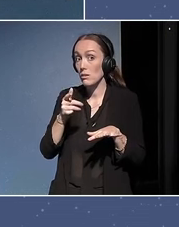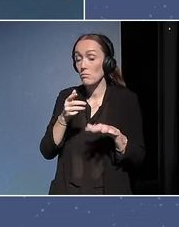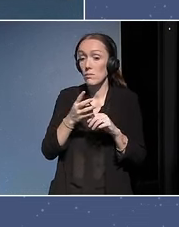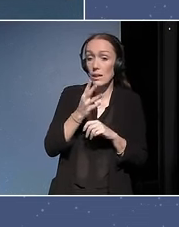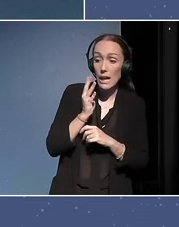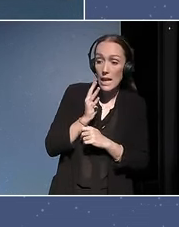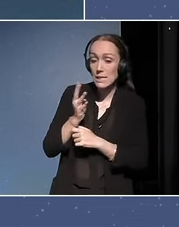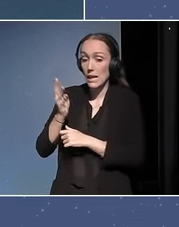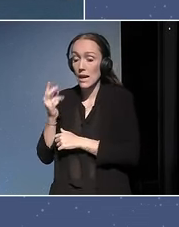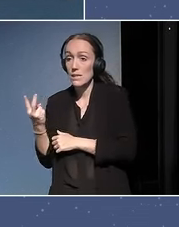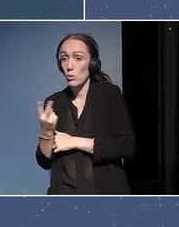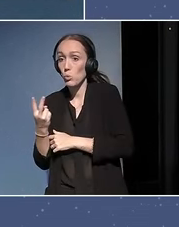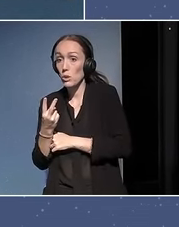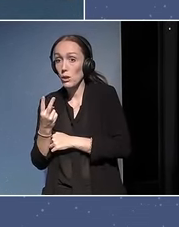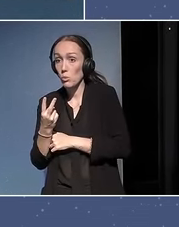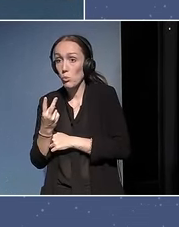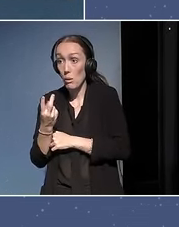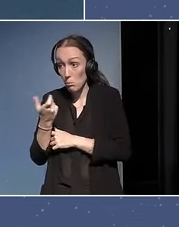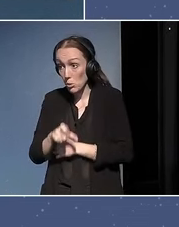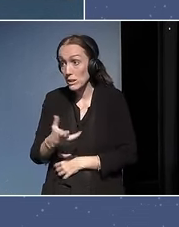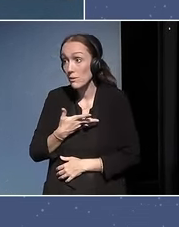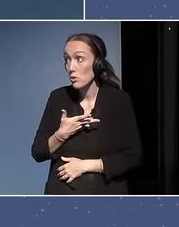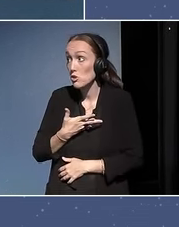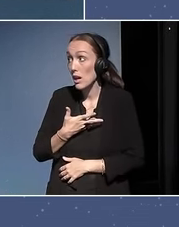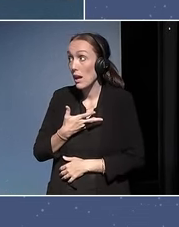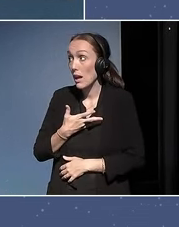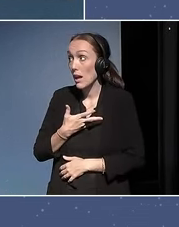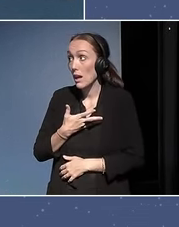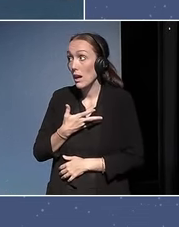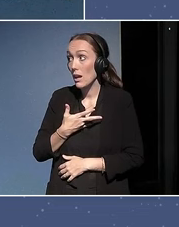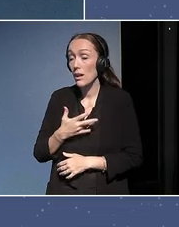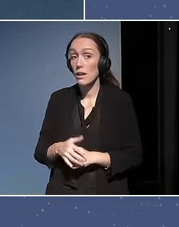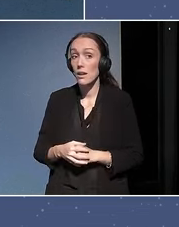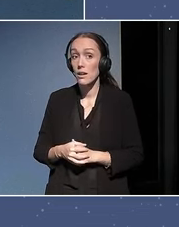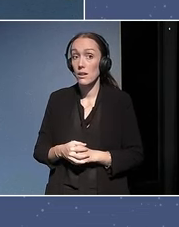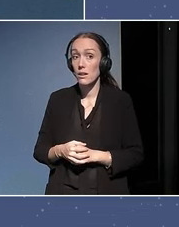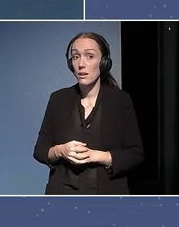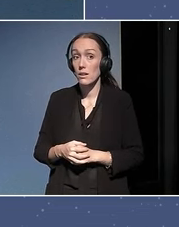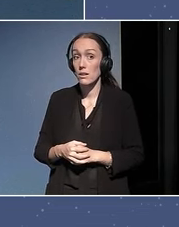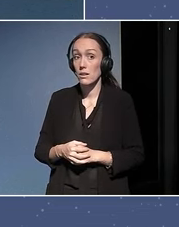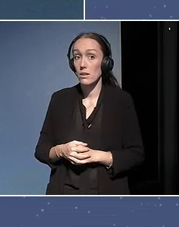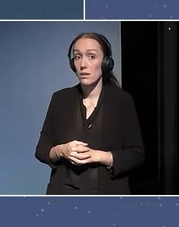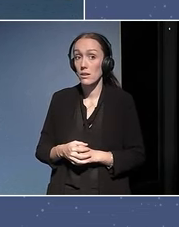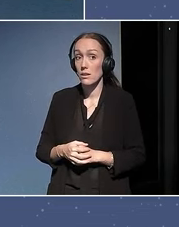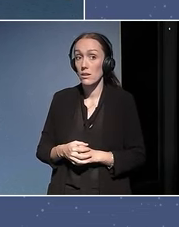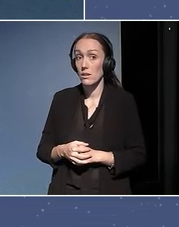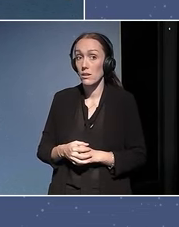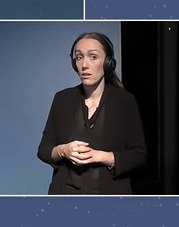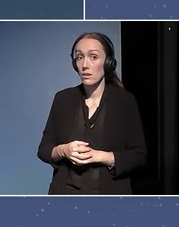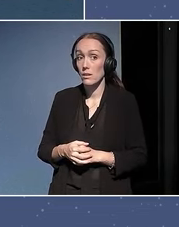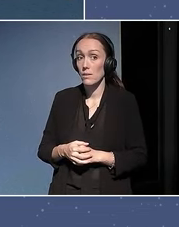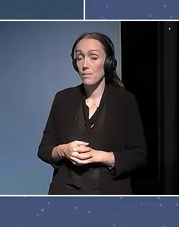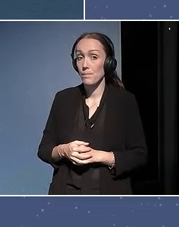evoluto una caratteristica così simile pur appunto essendo distanti a livello